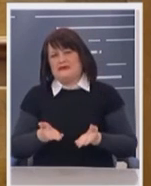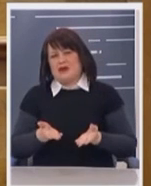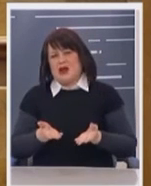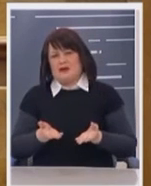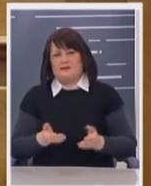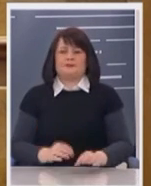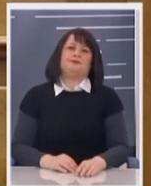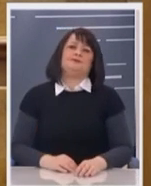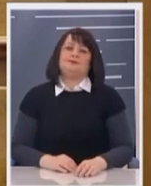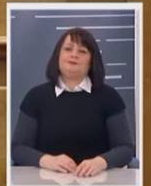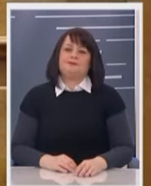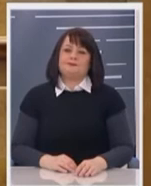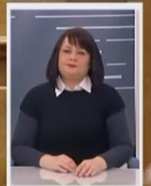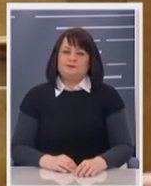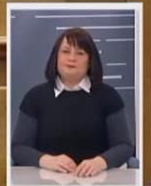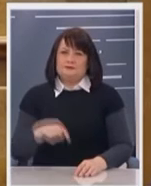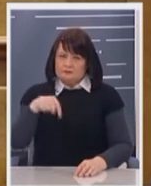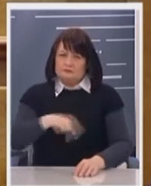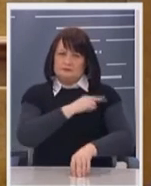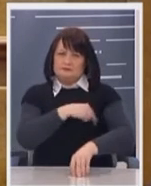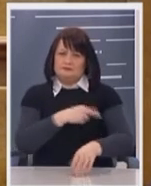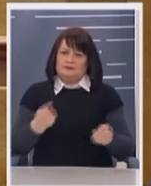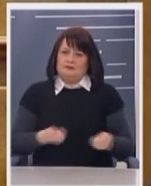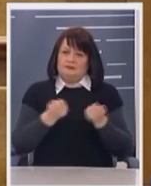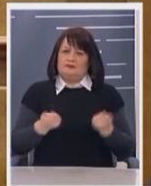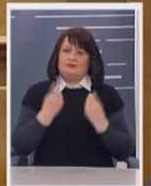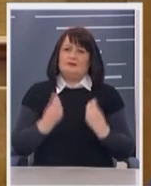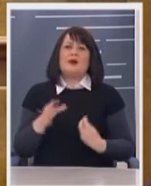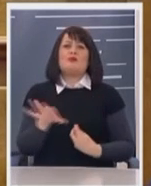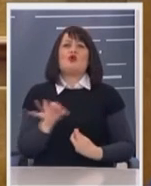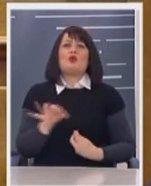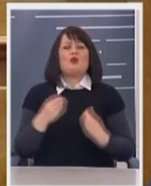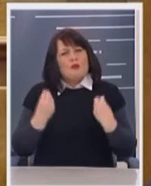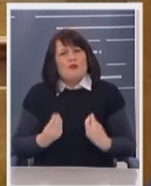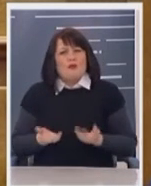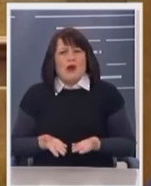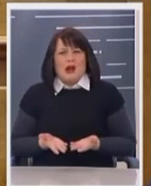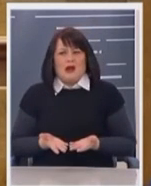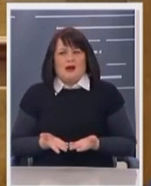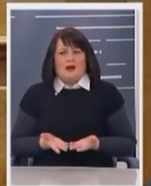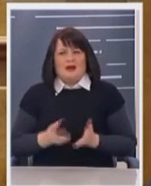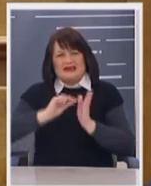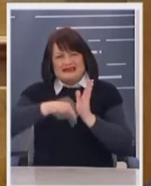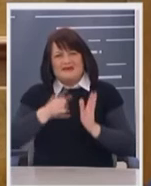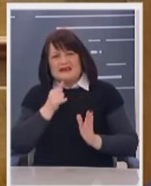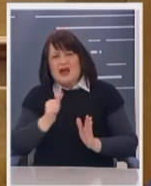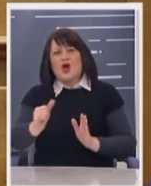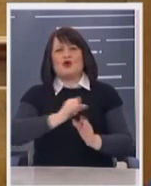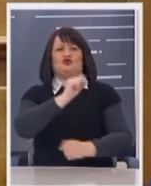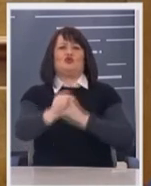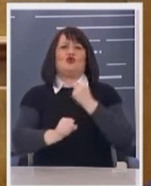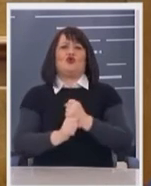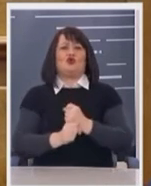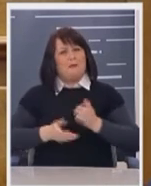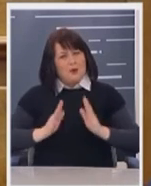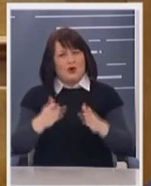εργαζόμενοι στα νοσοκομεία με προσλήψεις και συμβάσεις αορίστου χρόνου στις οποίες